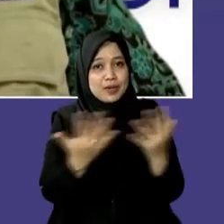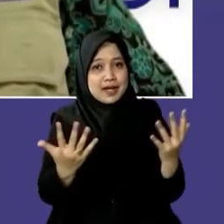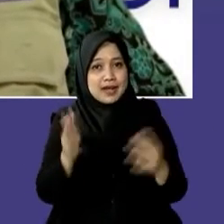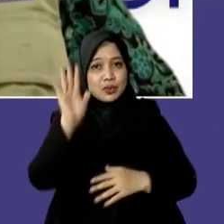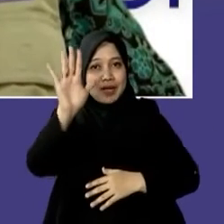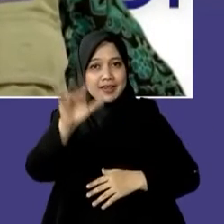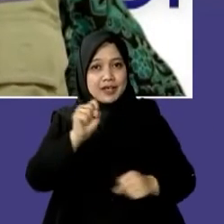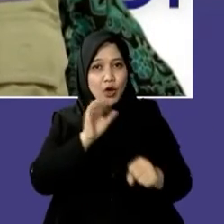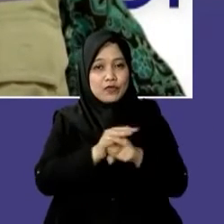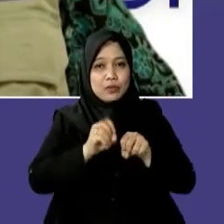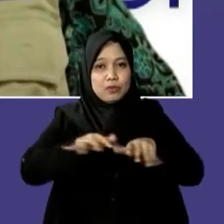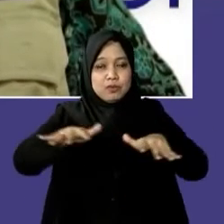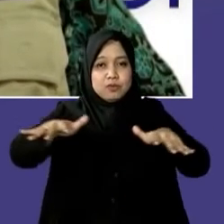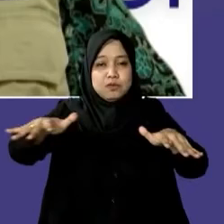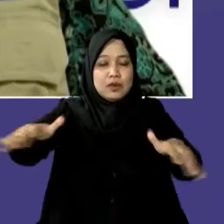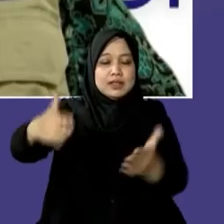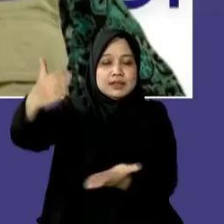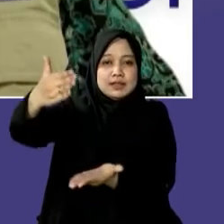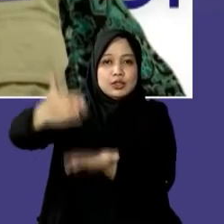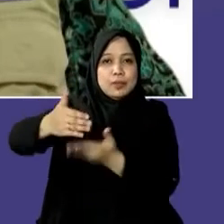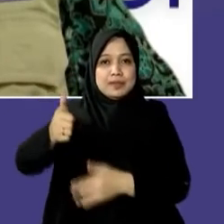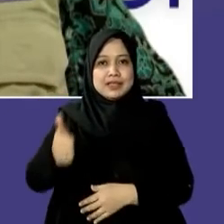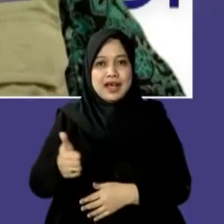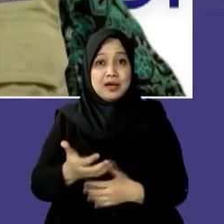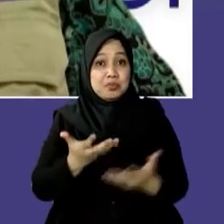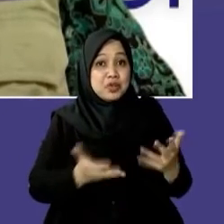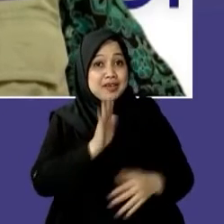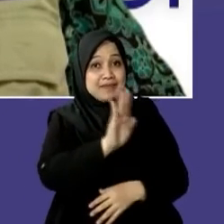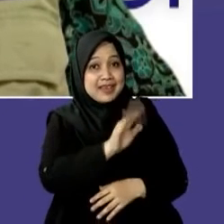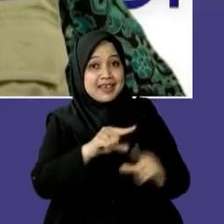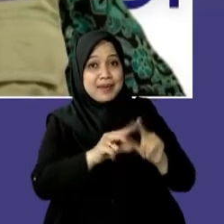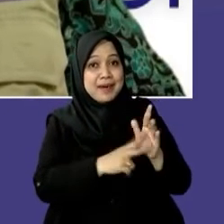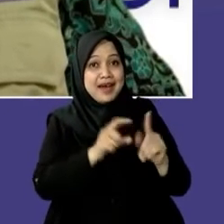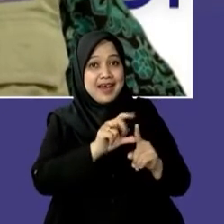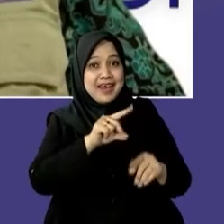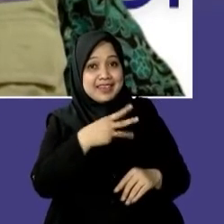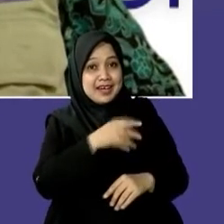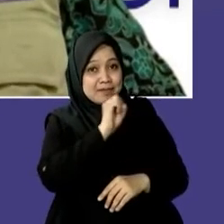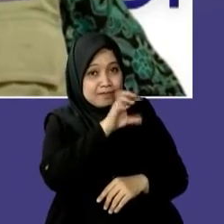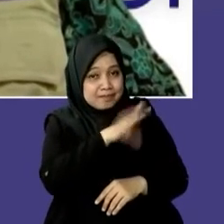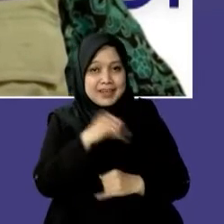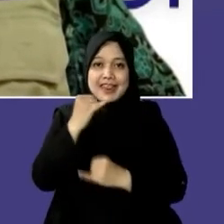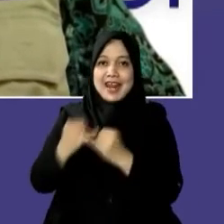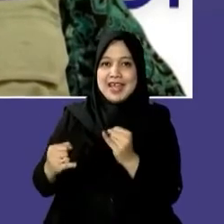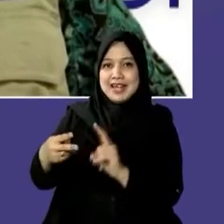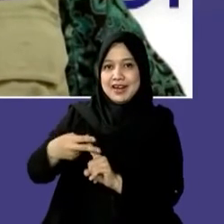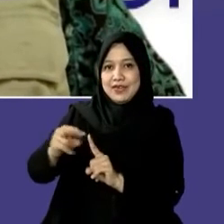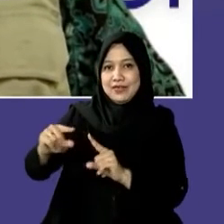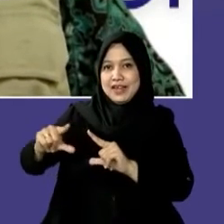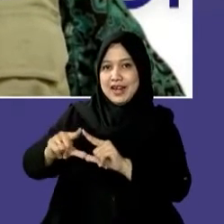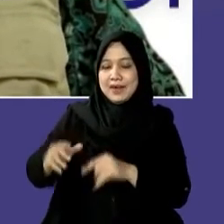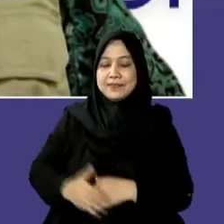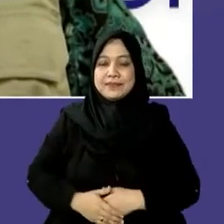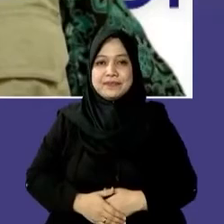agar penyebaran coffee 19 ini juga tidak menyebar luas mungkin nanti Mas Andre juga bisa menyampaikan dan terakhir Mafira juga bisa menyampaikan